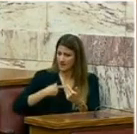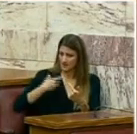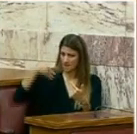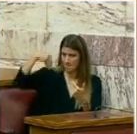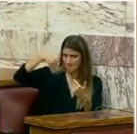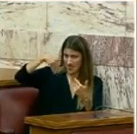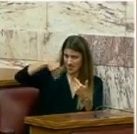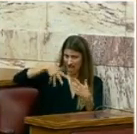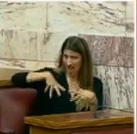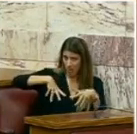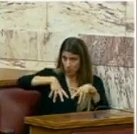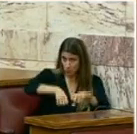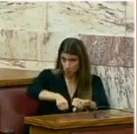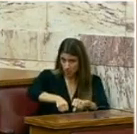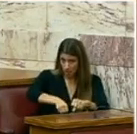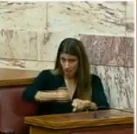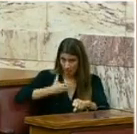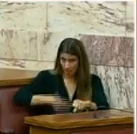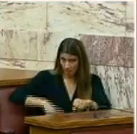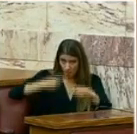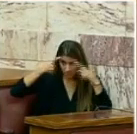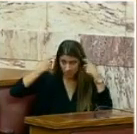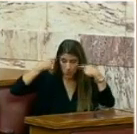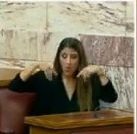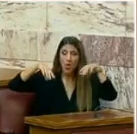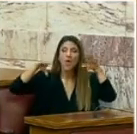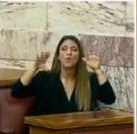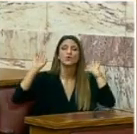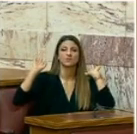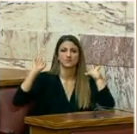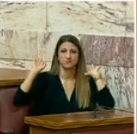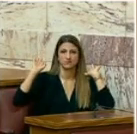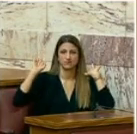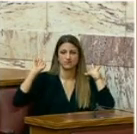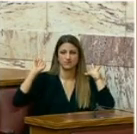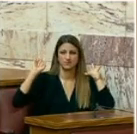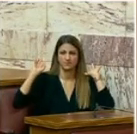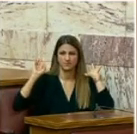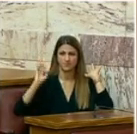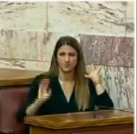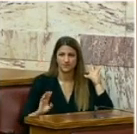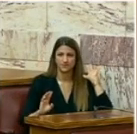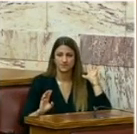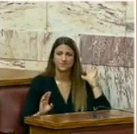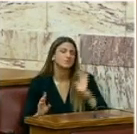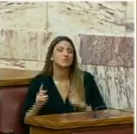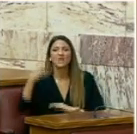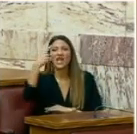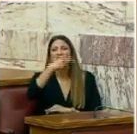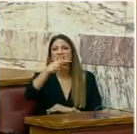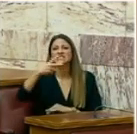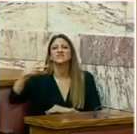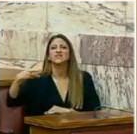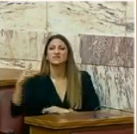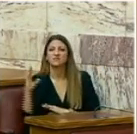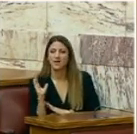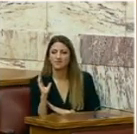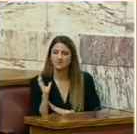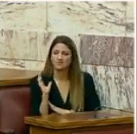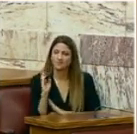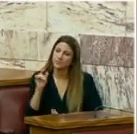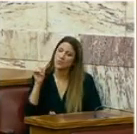εξουσίας. Η στρατηγική της ενσωμάτωσης και της αφομοίωσης του ΣΥΡΙΖΑ, αυτή η δεύτερη